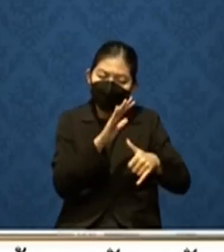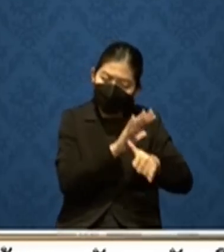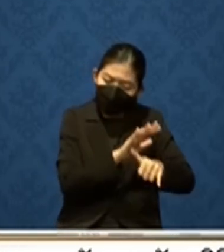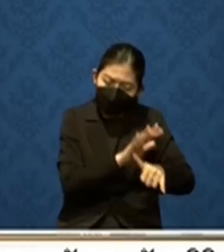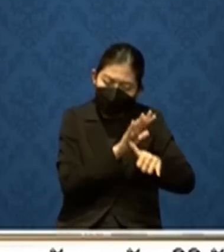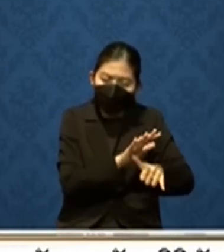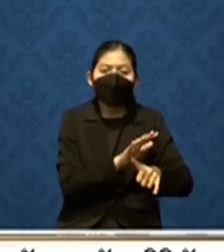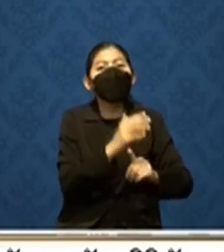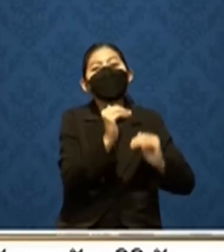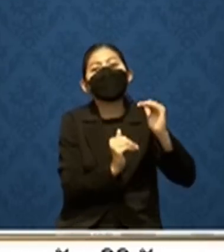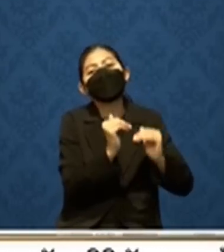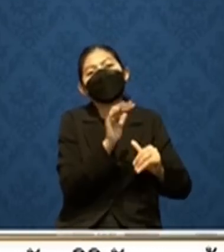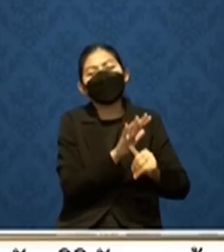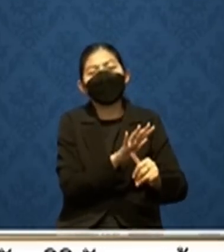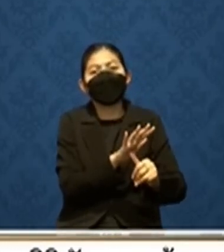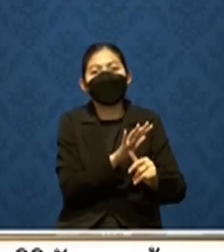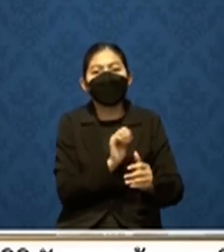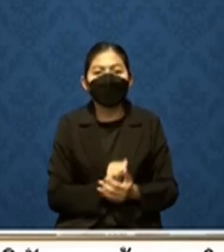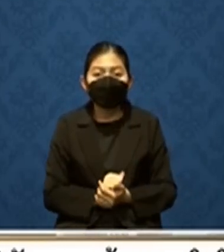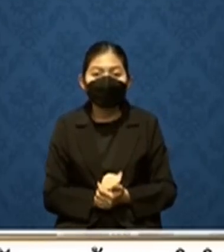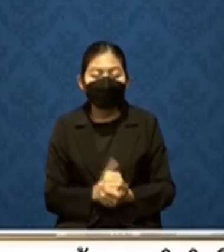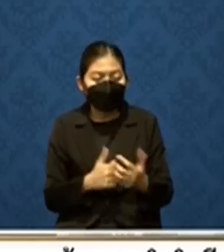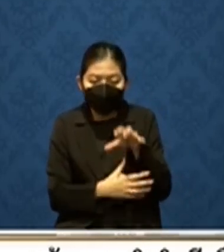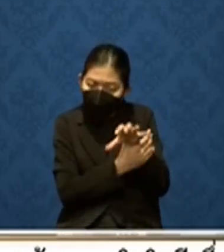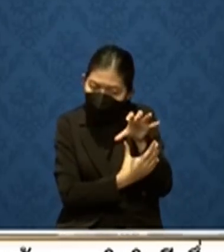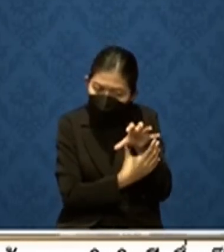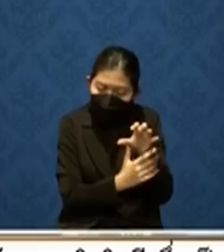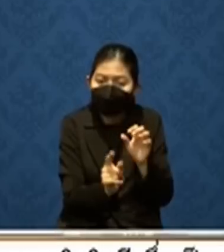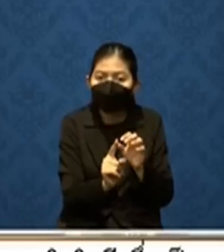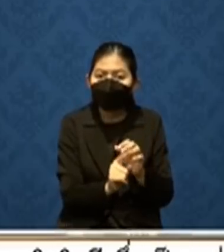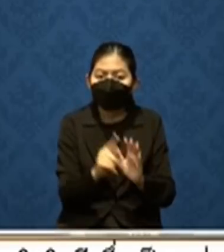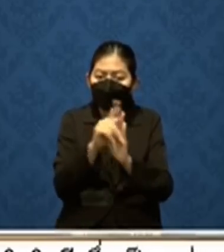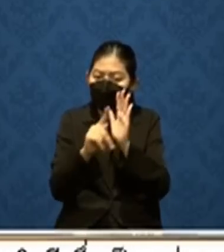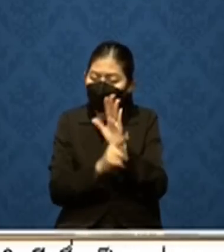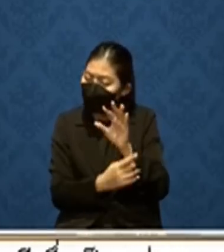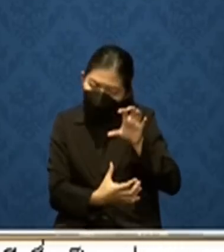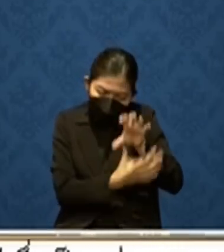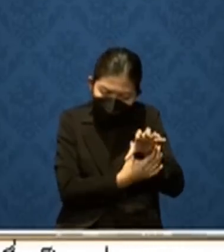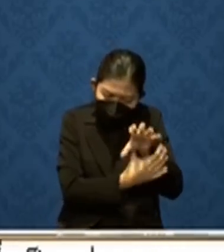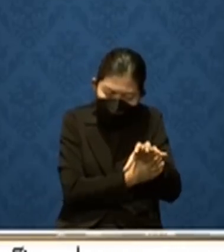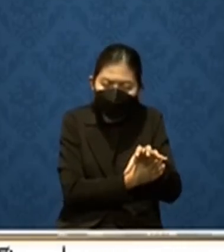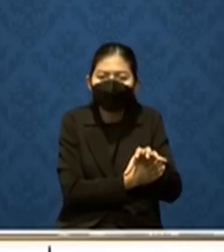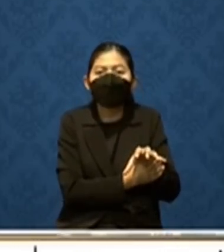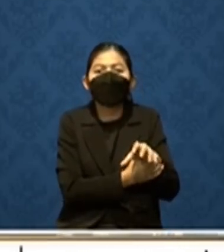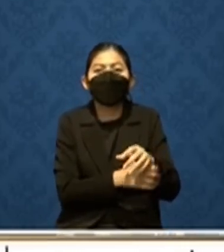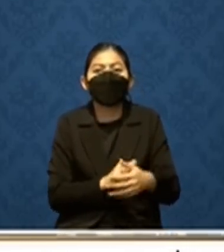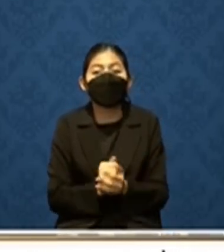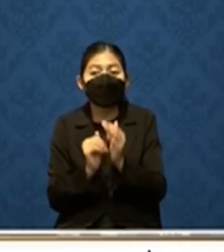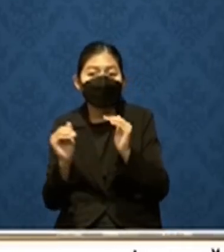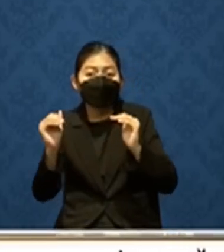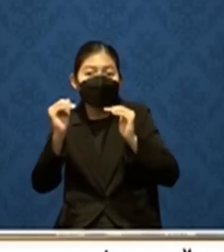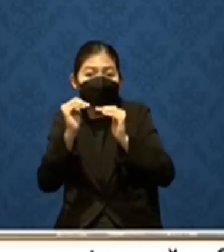ชนทำอะไรครับก็มีการบังคับใช้กฎหมายอย่างรุ่นเกินมีสิทธิ